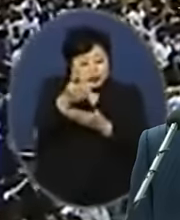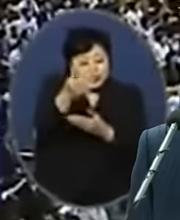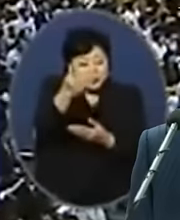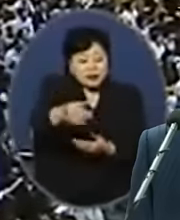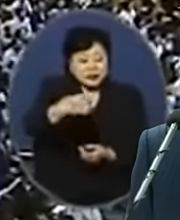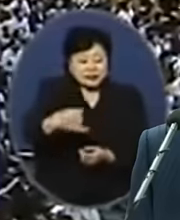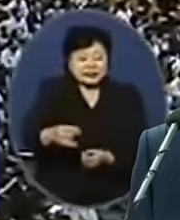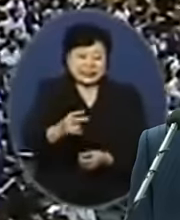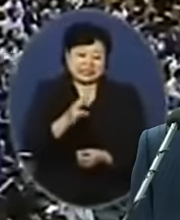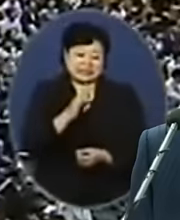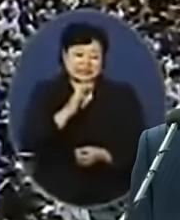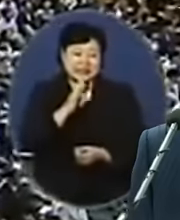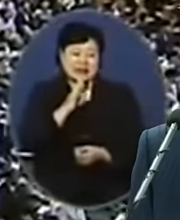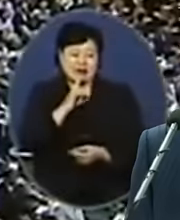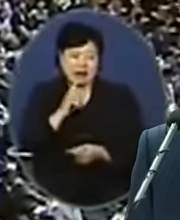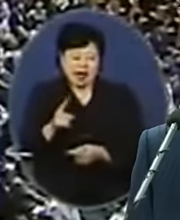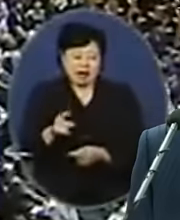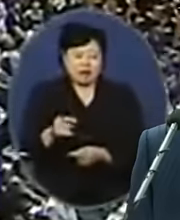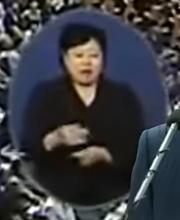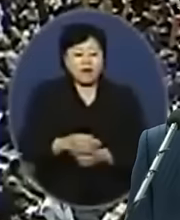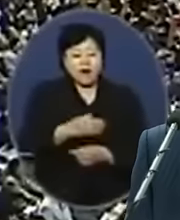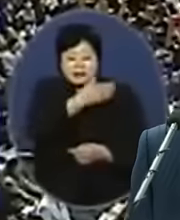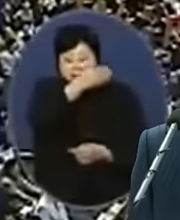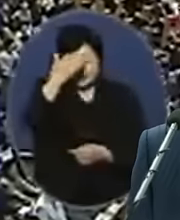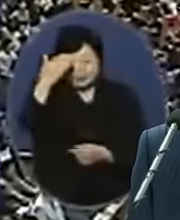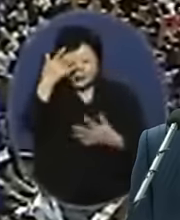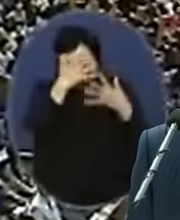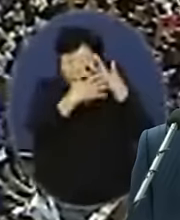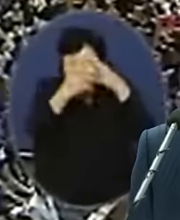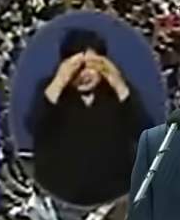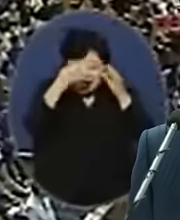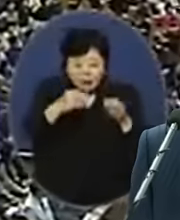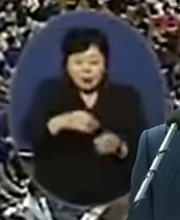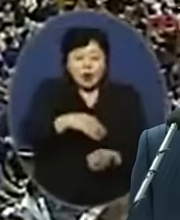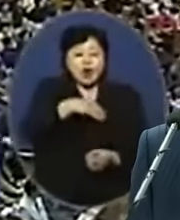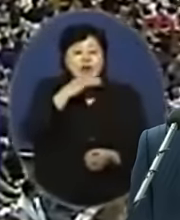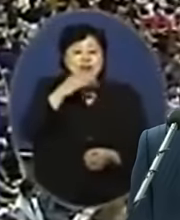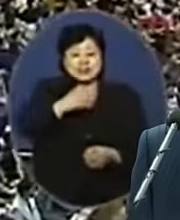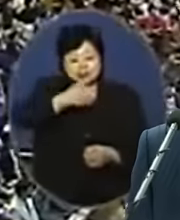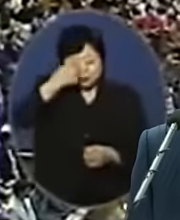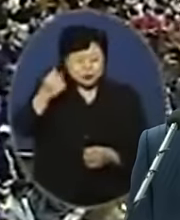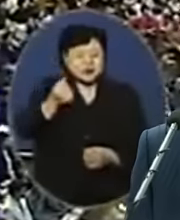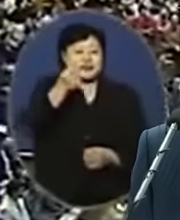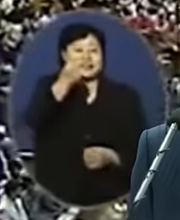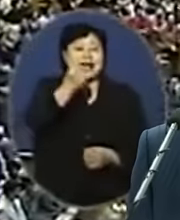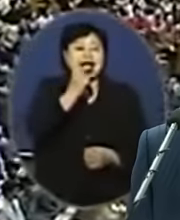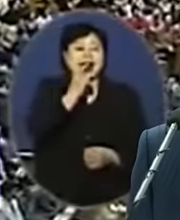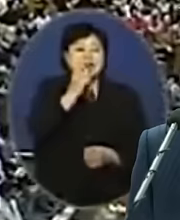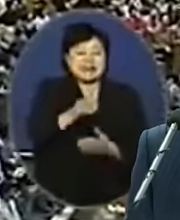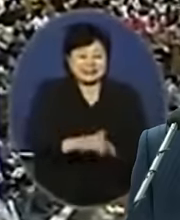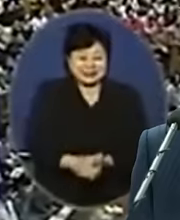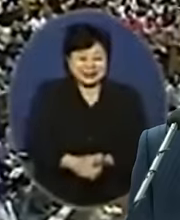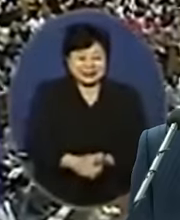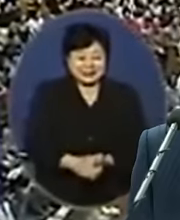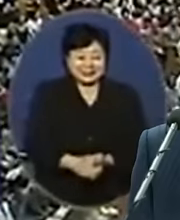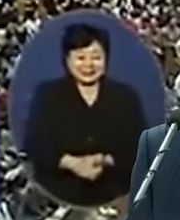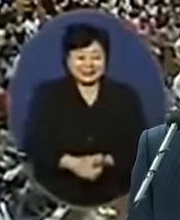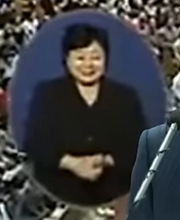부어주리니 너희 자녀들은 예언할 것이요 너희 젊은이들은 환상을 보고 너희 늙은이들은 꿈을 꾸리라.